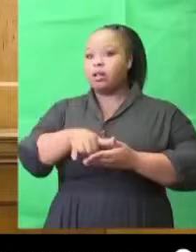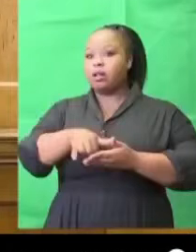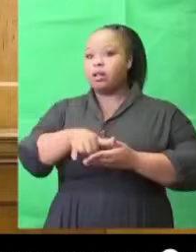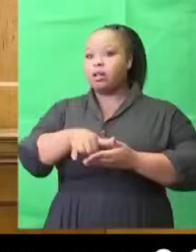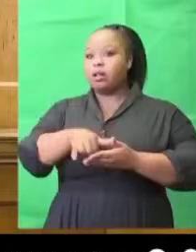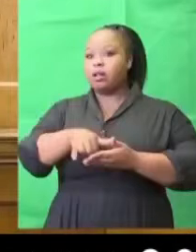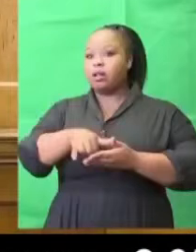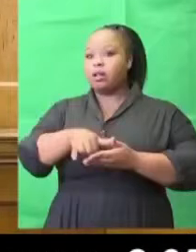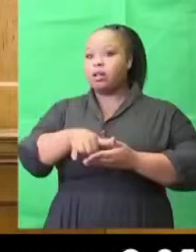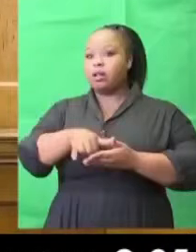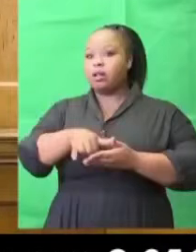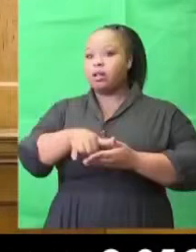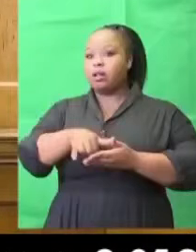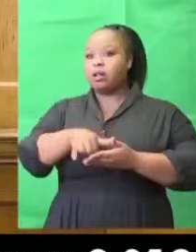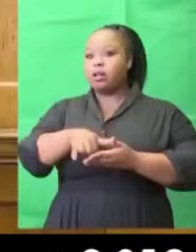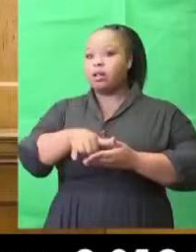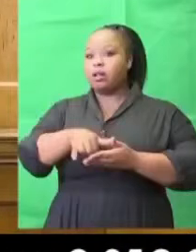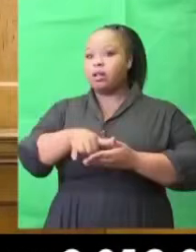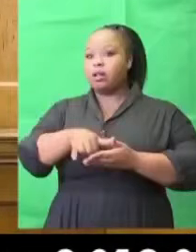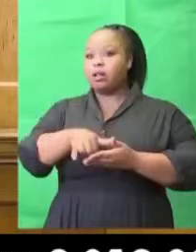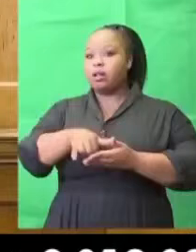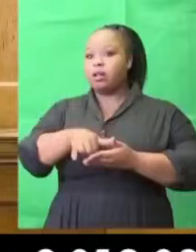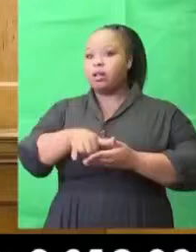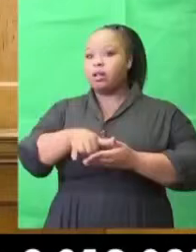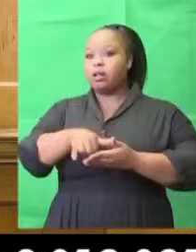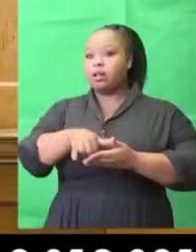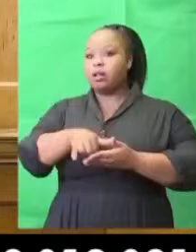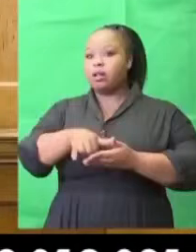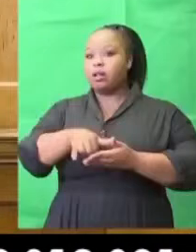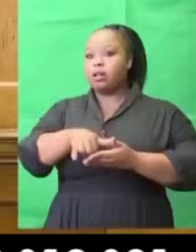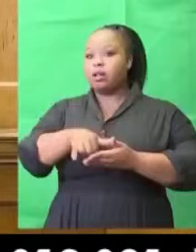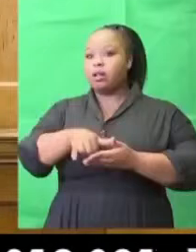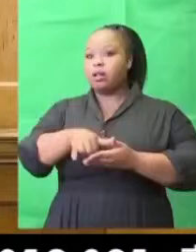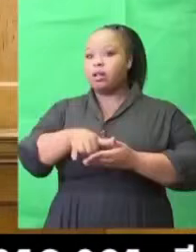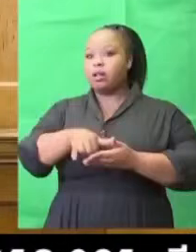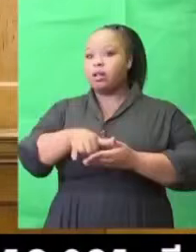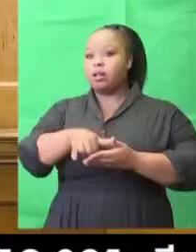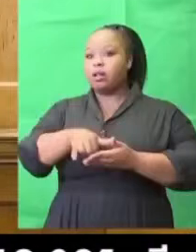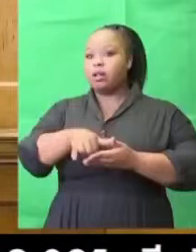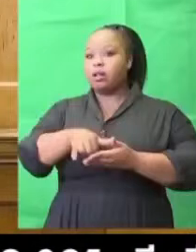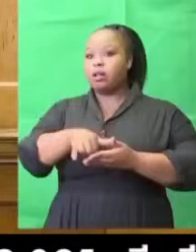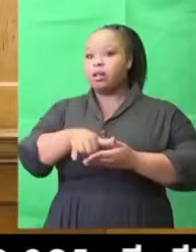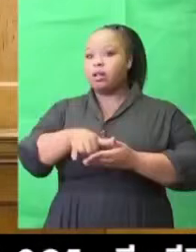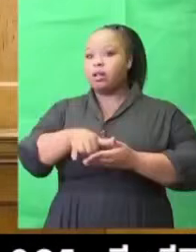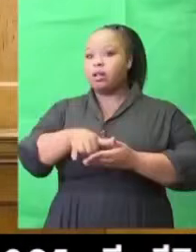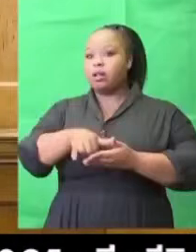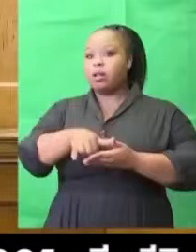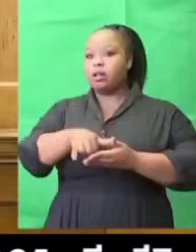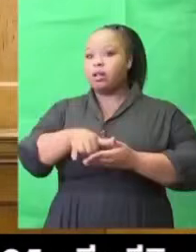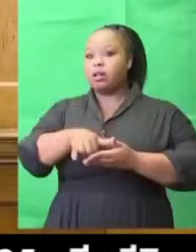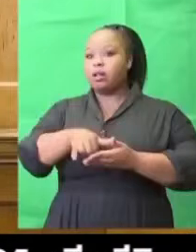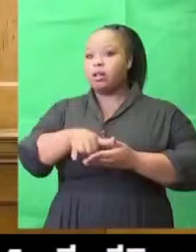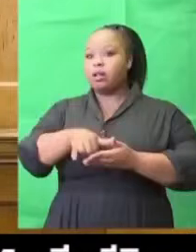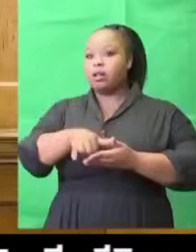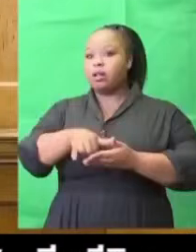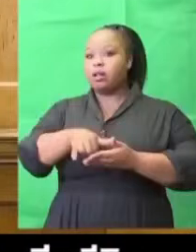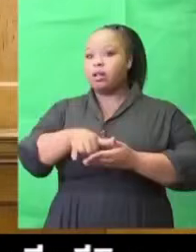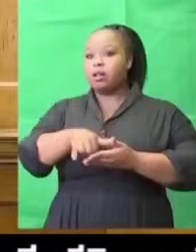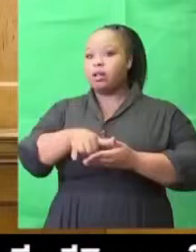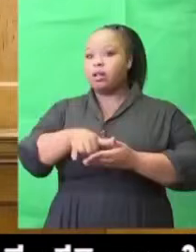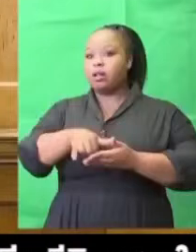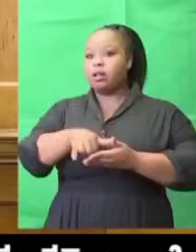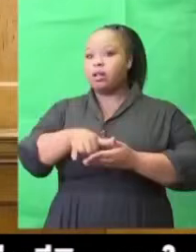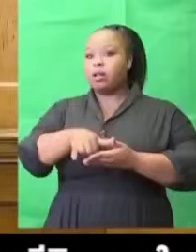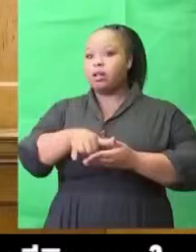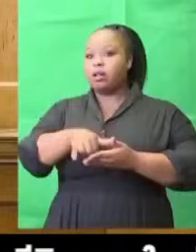นั้นยังไม่ทันคุยกันครับก็ตึงปิดประตูก่อนเลยมาแล้วนักวิทยาศาสตร์นัก